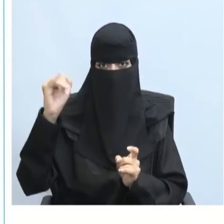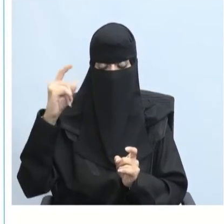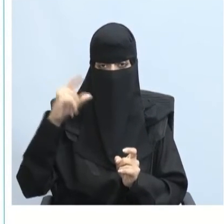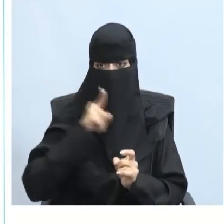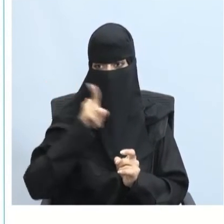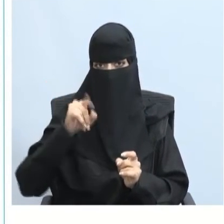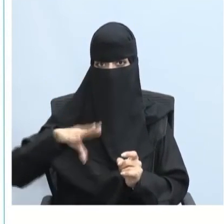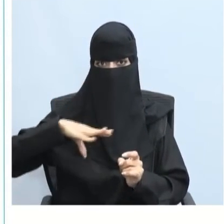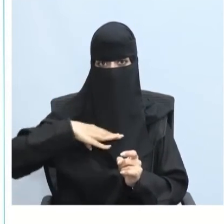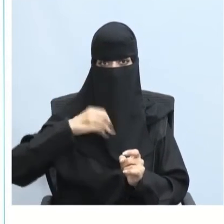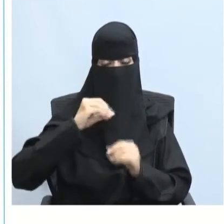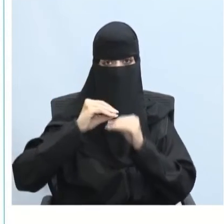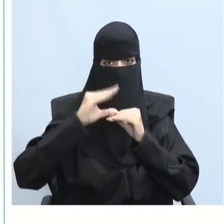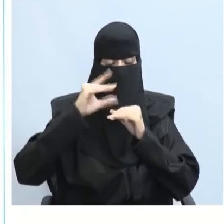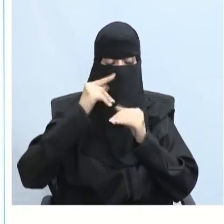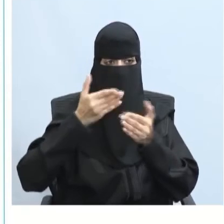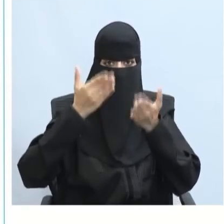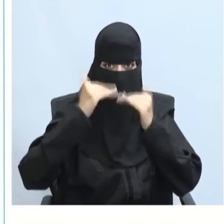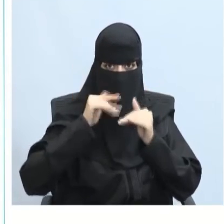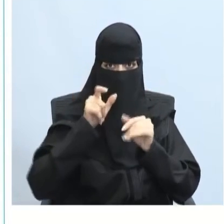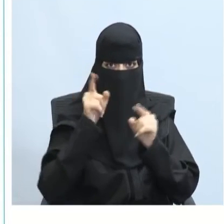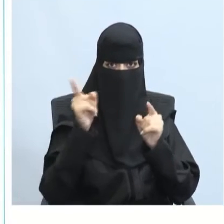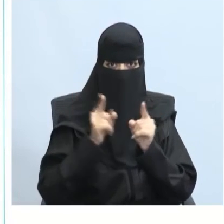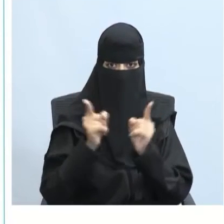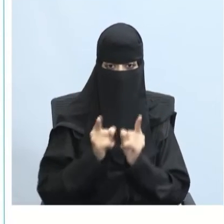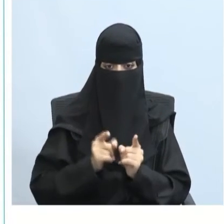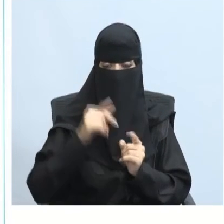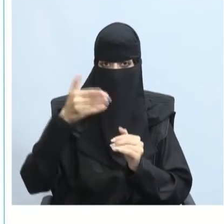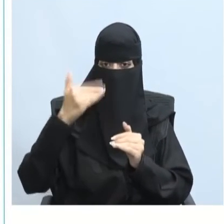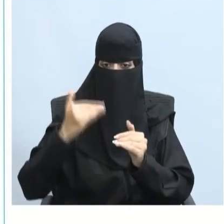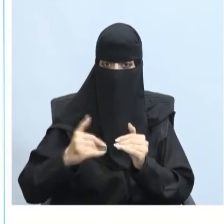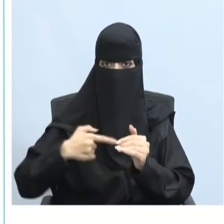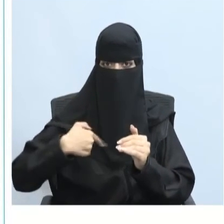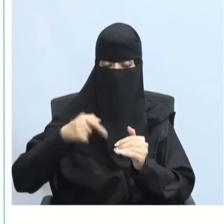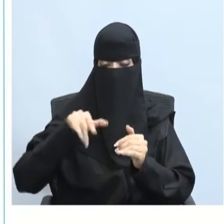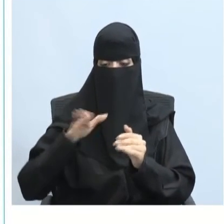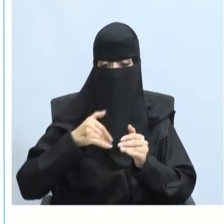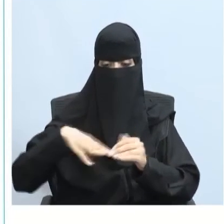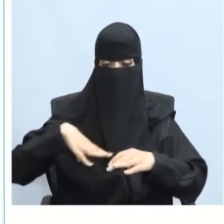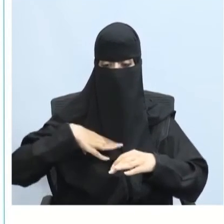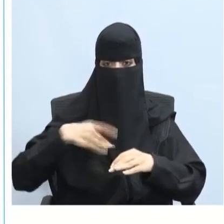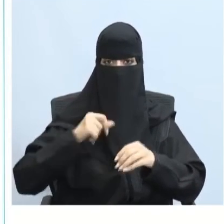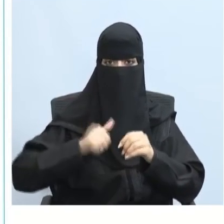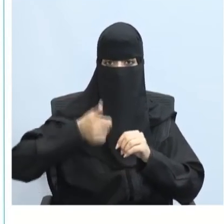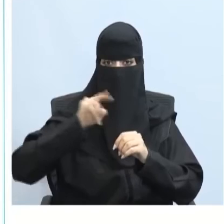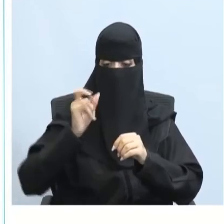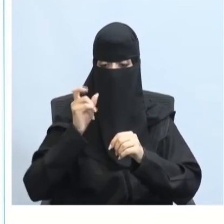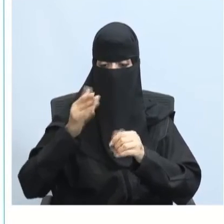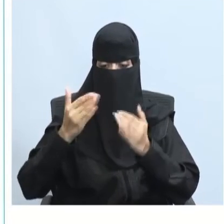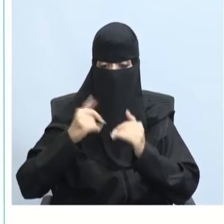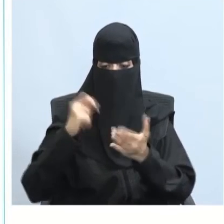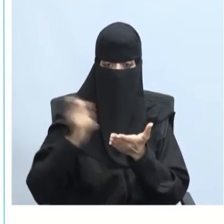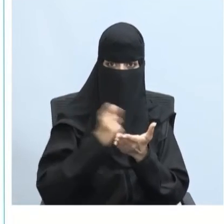للمشروع نقوم بتحديد باقي الاسماء من مدير الانتاج كاتب السيناريو مدير طاقم